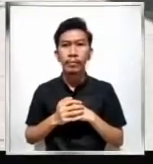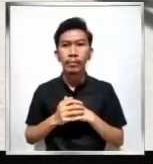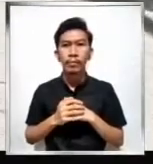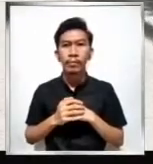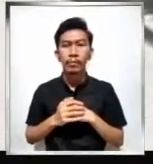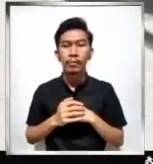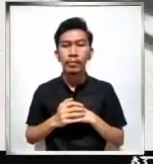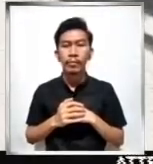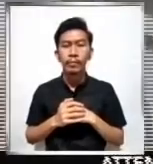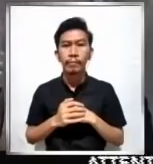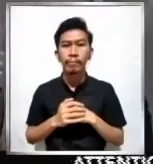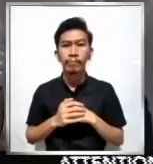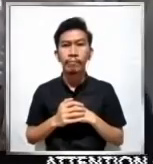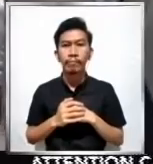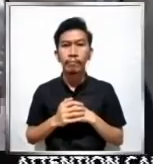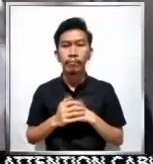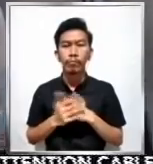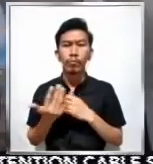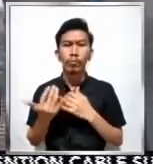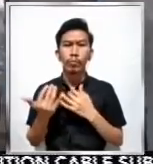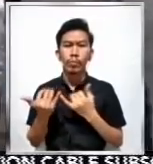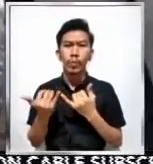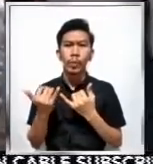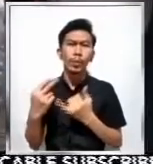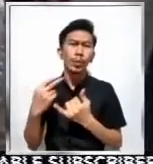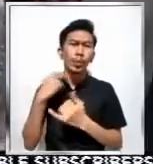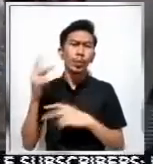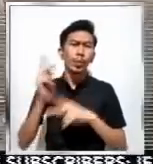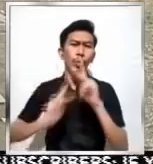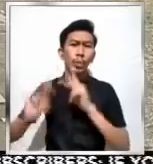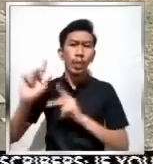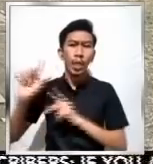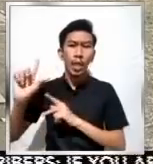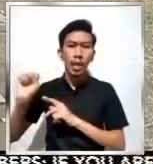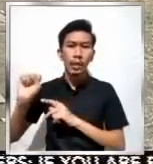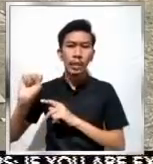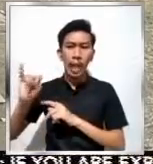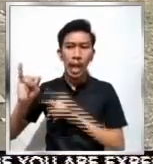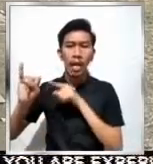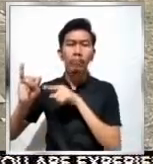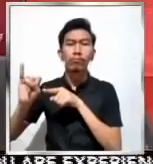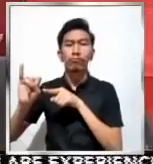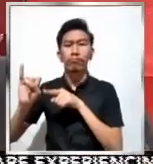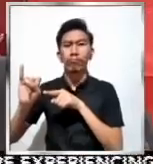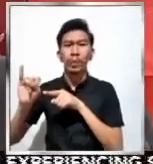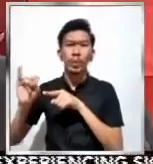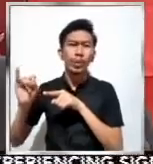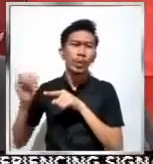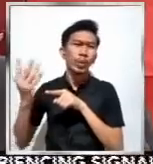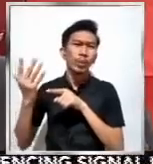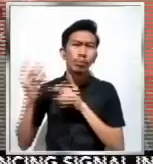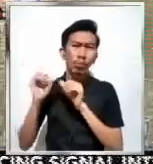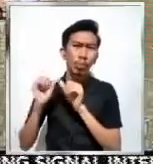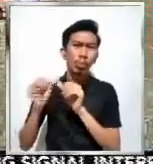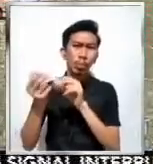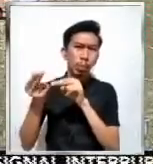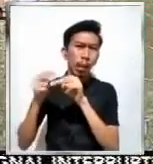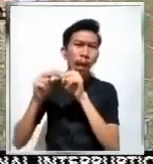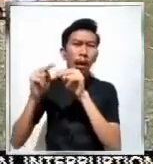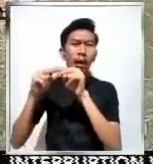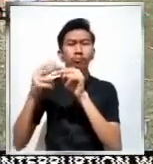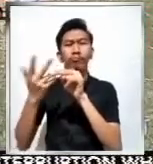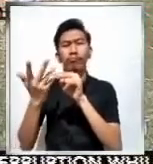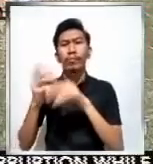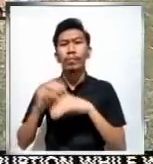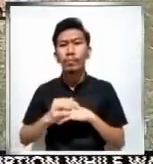Tila hindi maubos-ubos sa mga locally stranded individuals o LSI, mga hindi makauwi ng probinsya dahil nakansela mga biyahe, pero wala nang mabalik